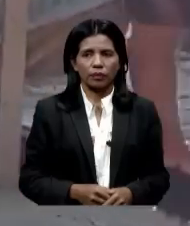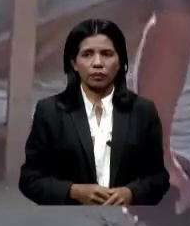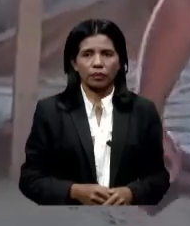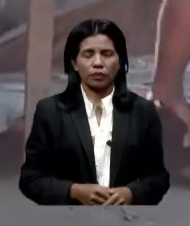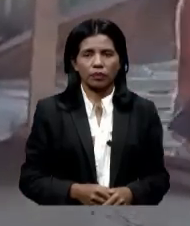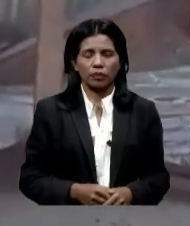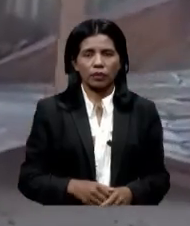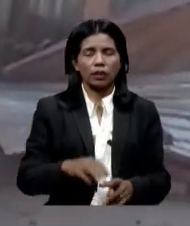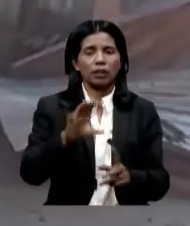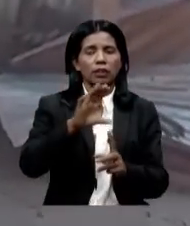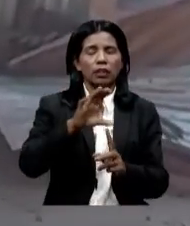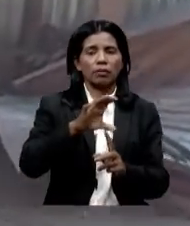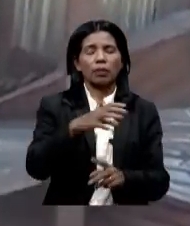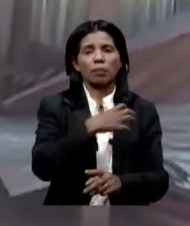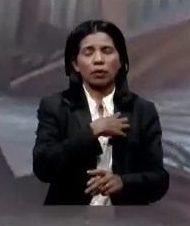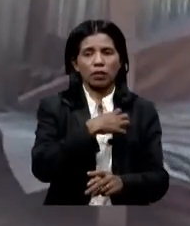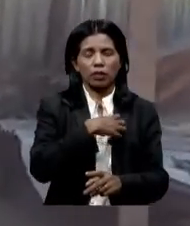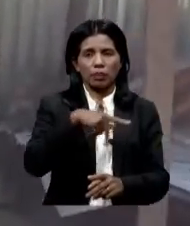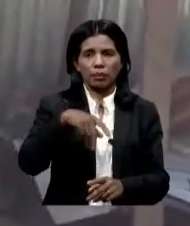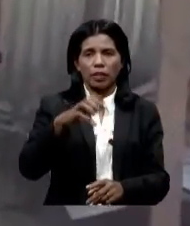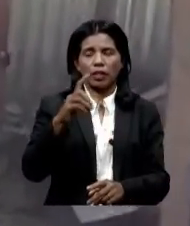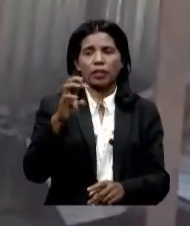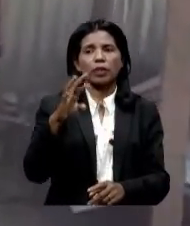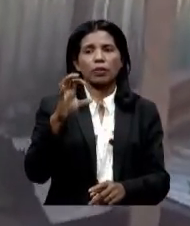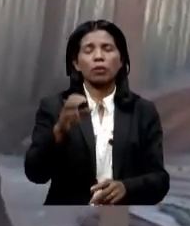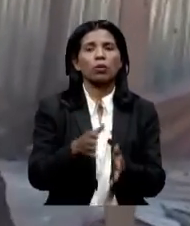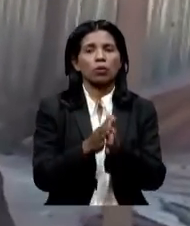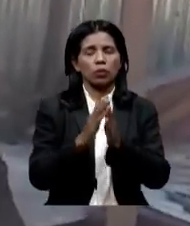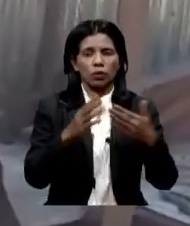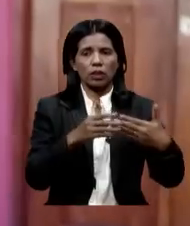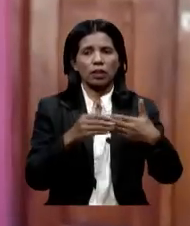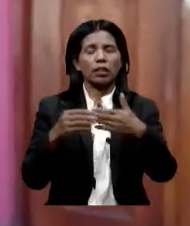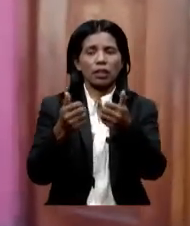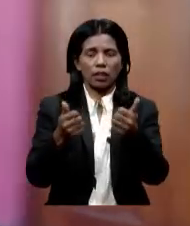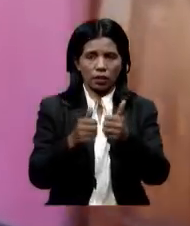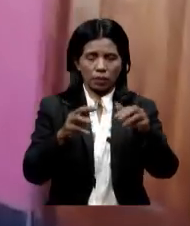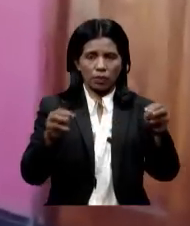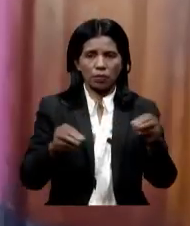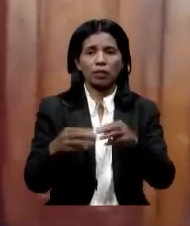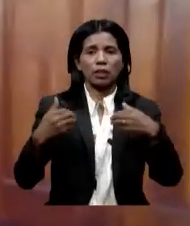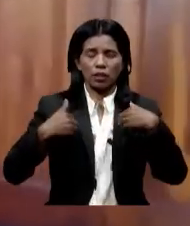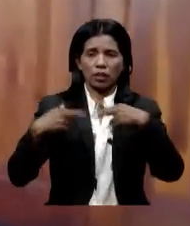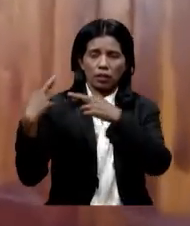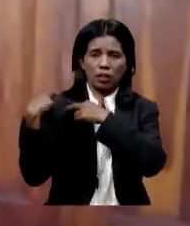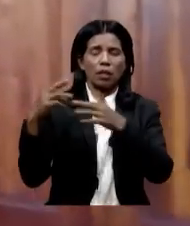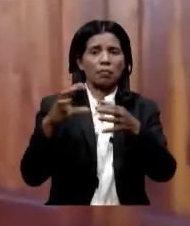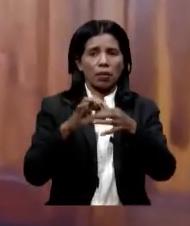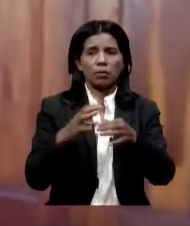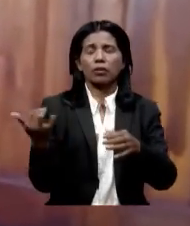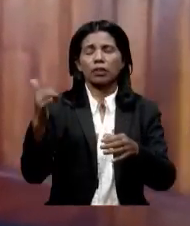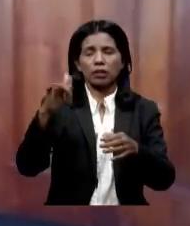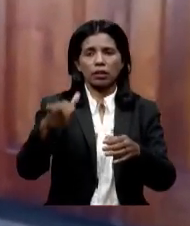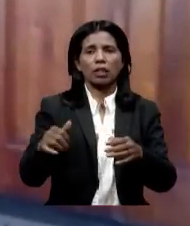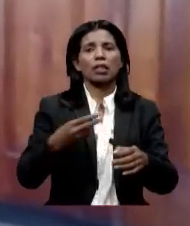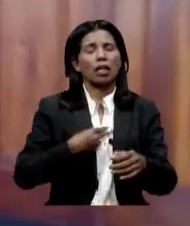Segundo o comando-geral Penitelli, comissário Pedro Belo, russo líder arte marciais no Rituais, ato responsabiliza membro Sirne Acto,